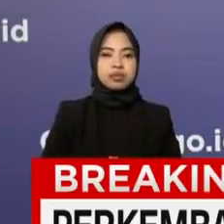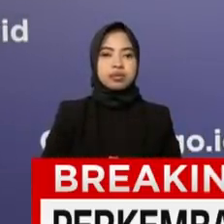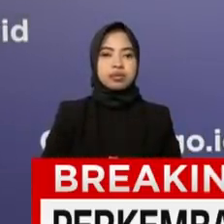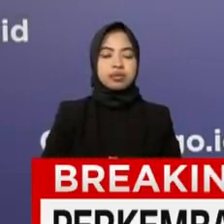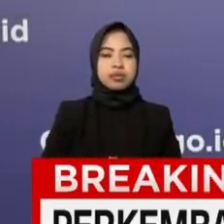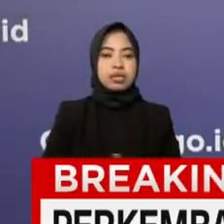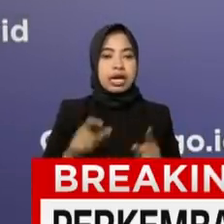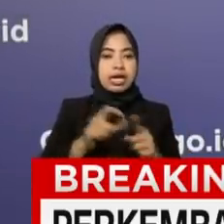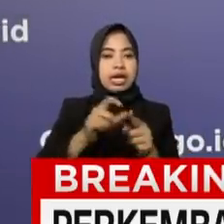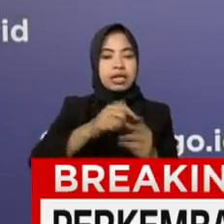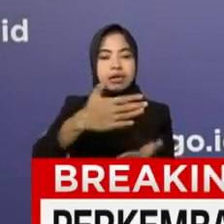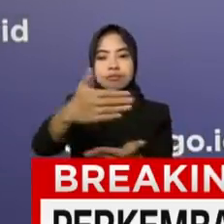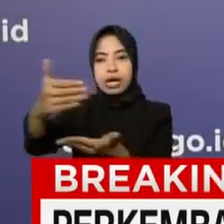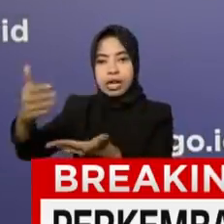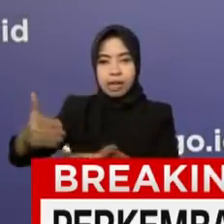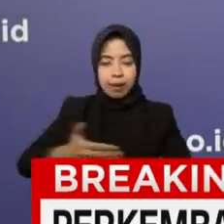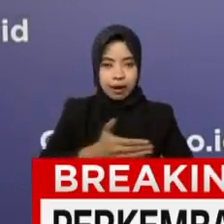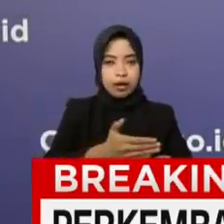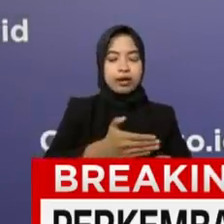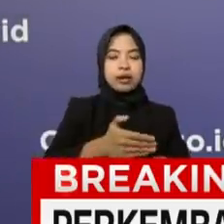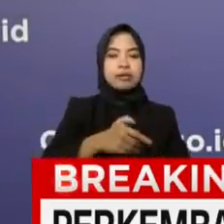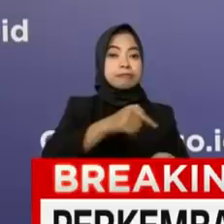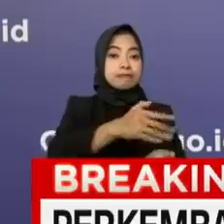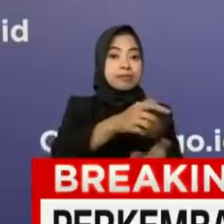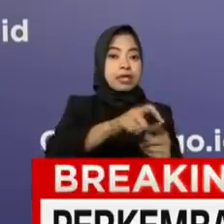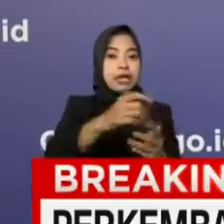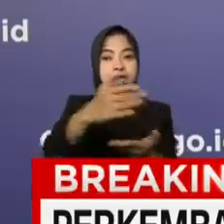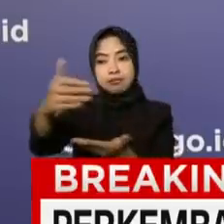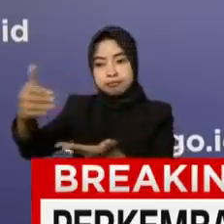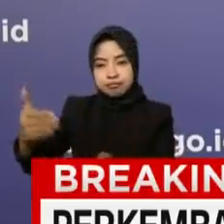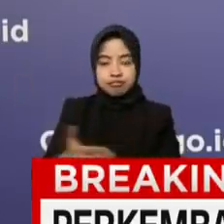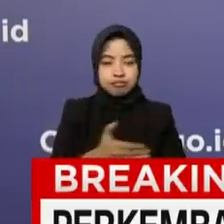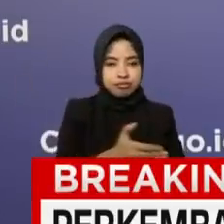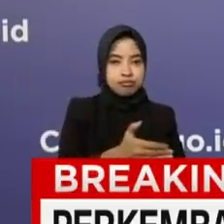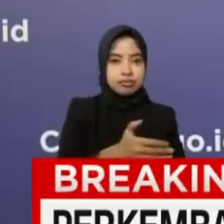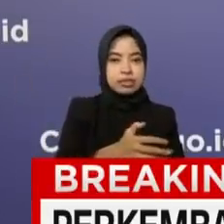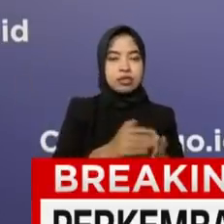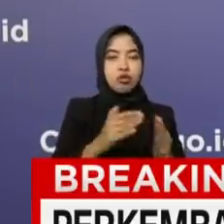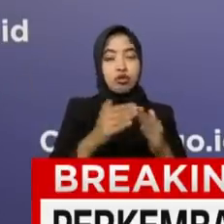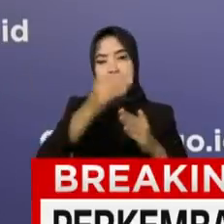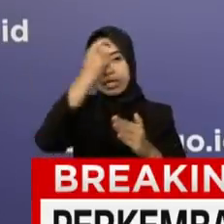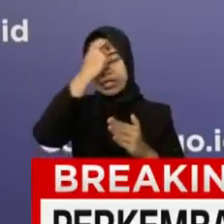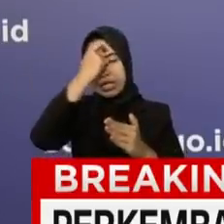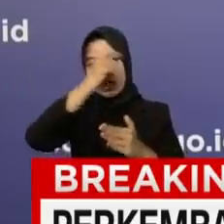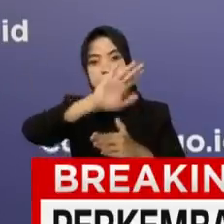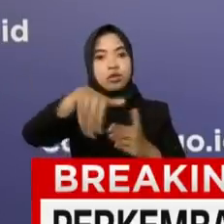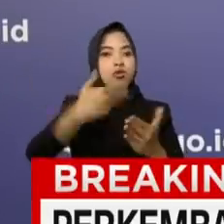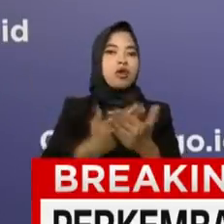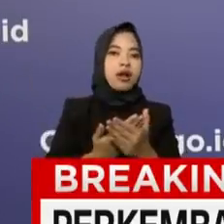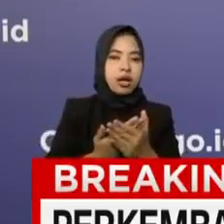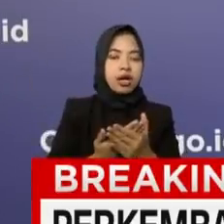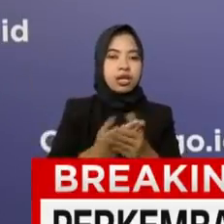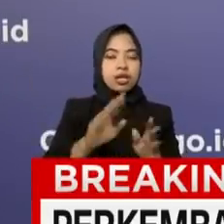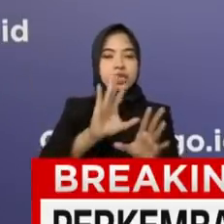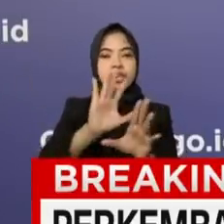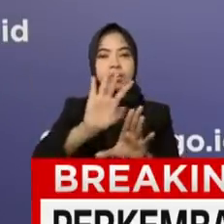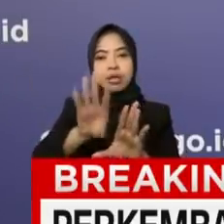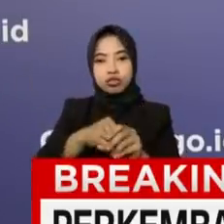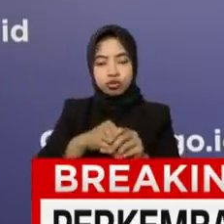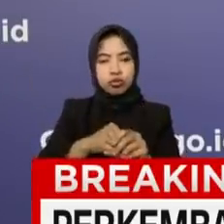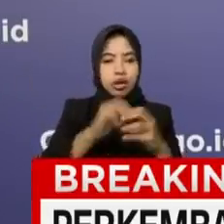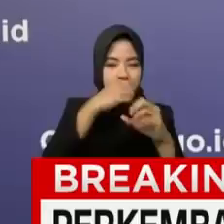Hai data yang kita dapatkan dari berbagai rumah sakit termasuk laboratorium